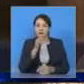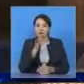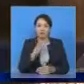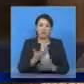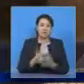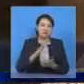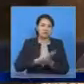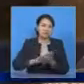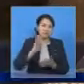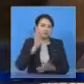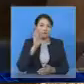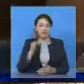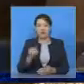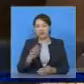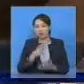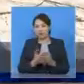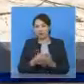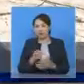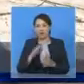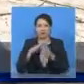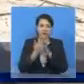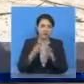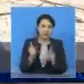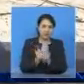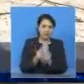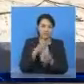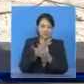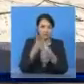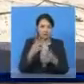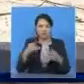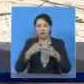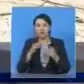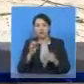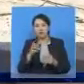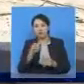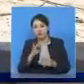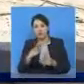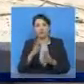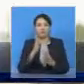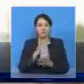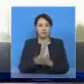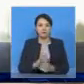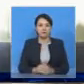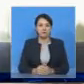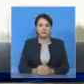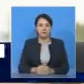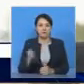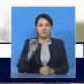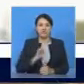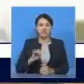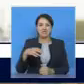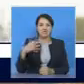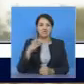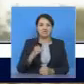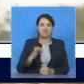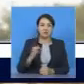соң таза ауыз суды тұтынады. Бұдан басқа Құмтоғай ауылдық округіне қарайтын Құмтоғай және Талтысай ауылдары бар. Ал бұл Ырғыз ауданы Қызылжар